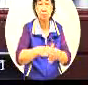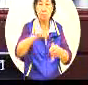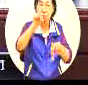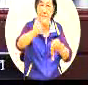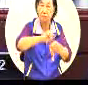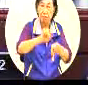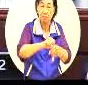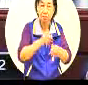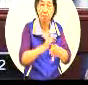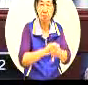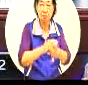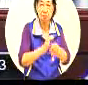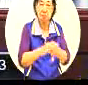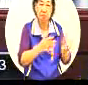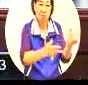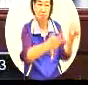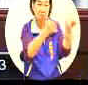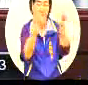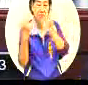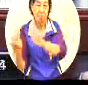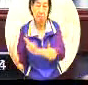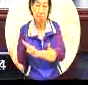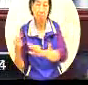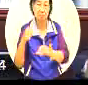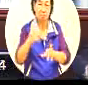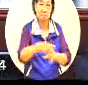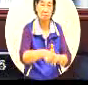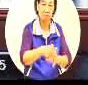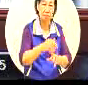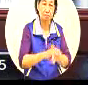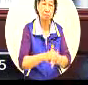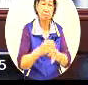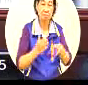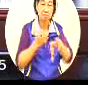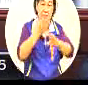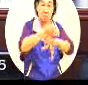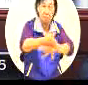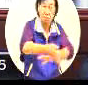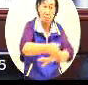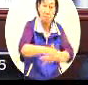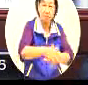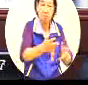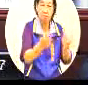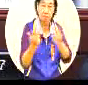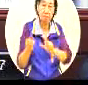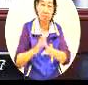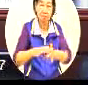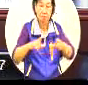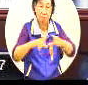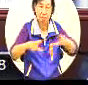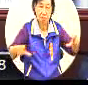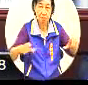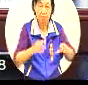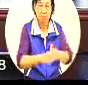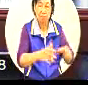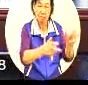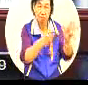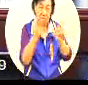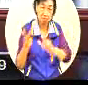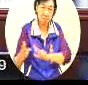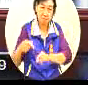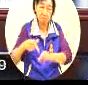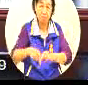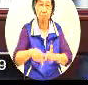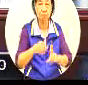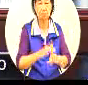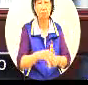以现在的一个工程技术，这样的一个跨港大桥以这样的距离也不是很难，所以这个